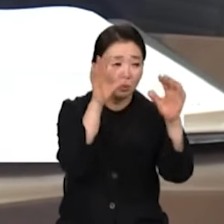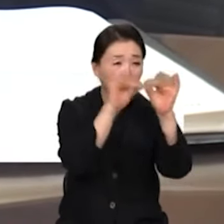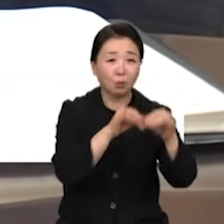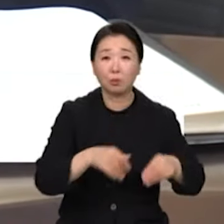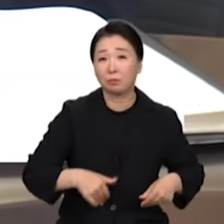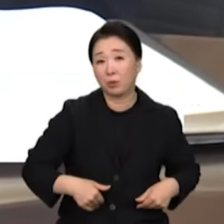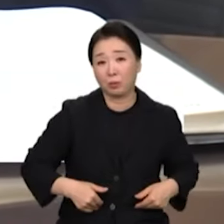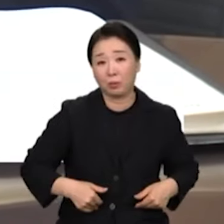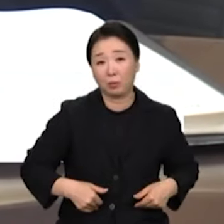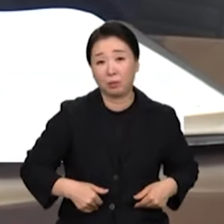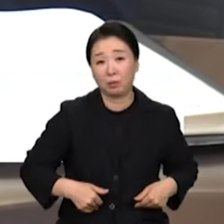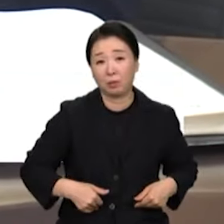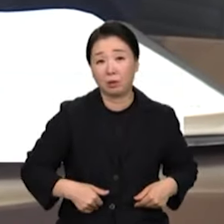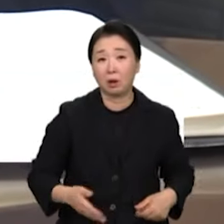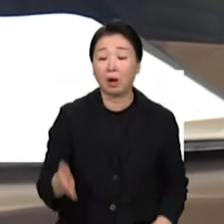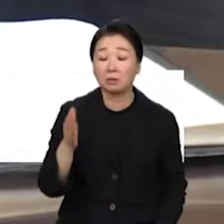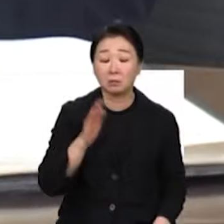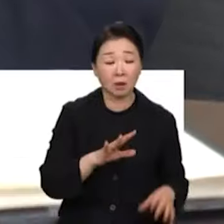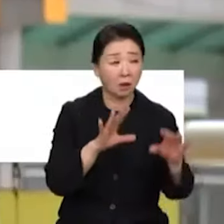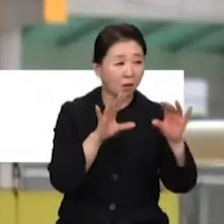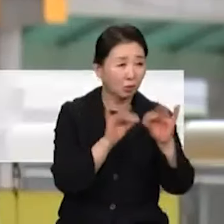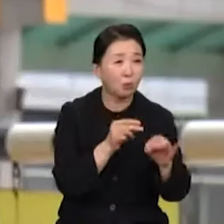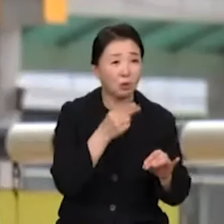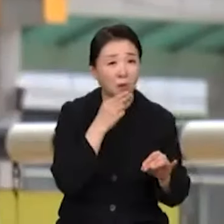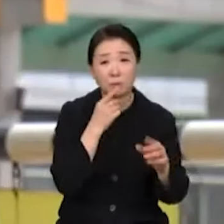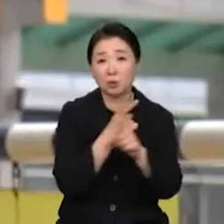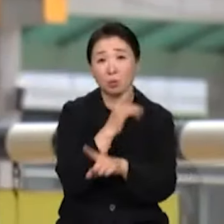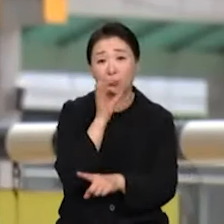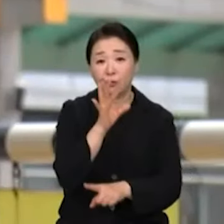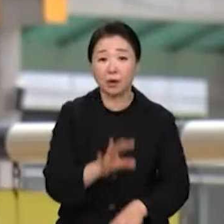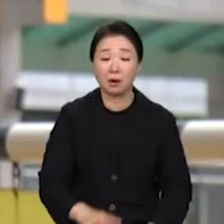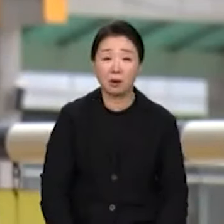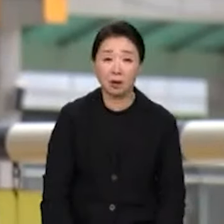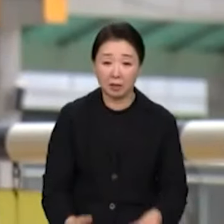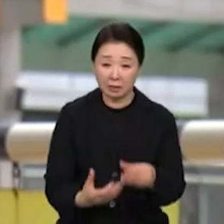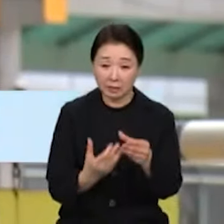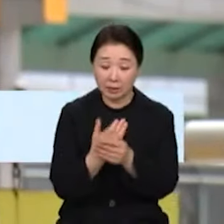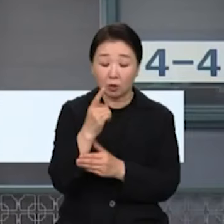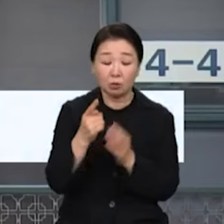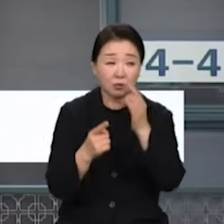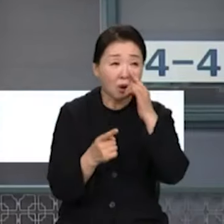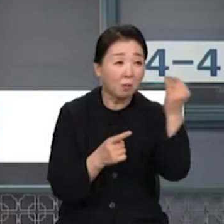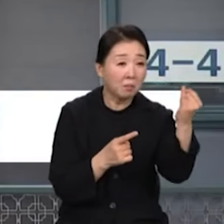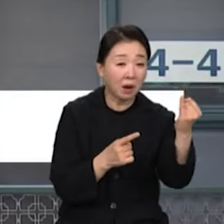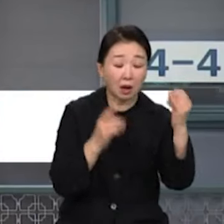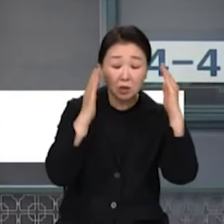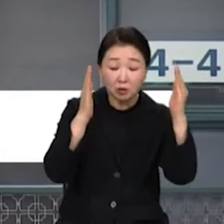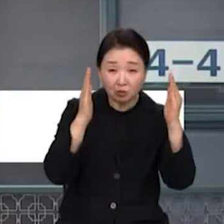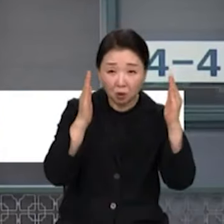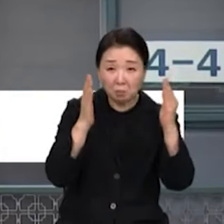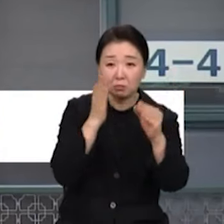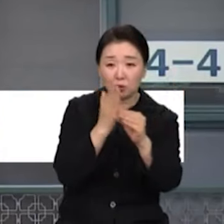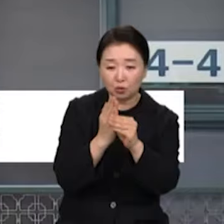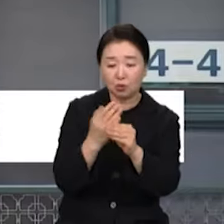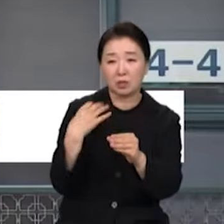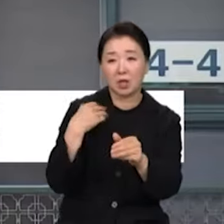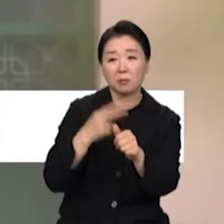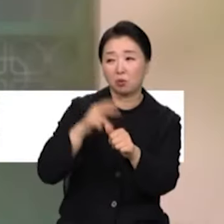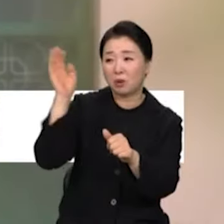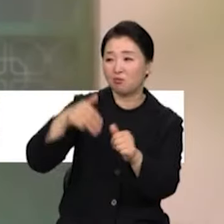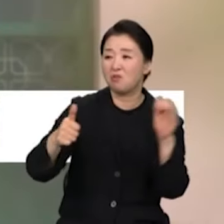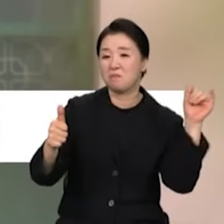되는데 그게 불가능하고요. 사건 직후 학생 어머니는 수업하는 담임교사를 불러내